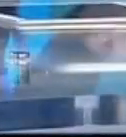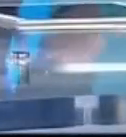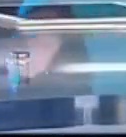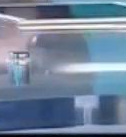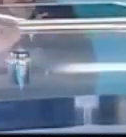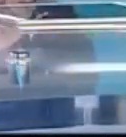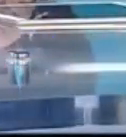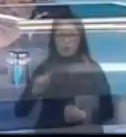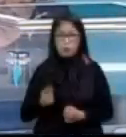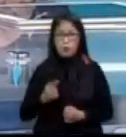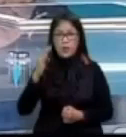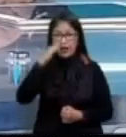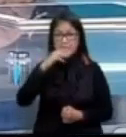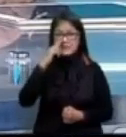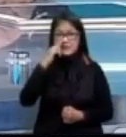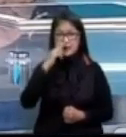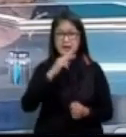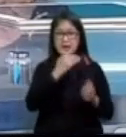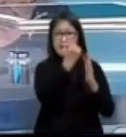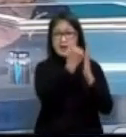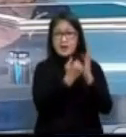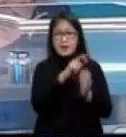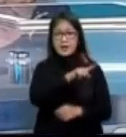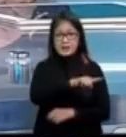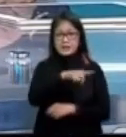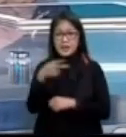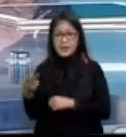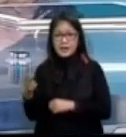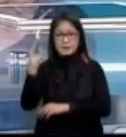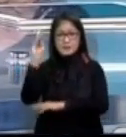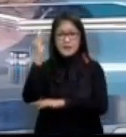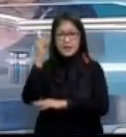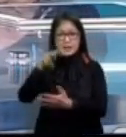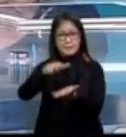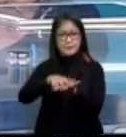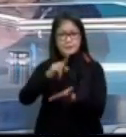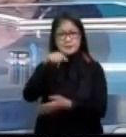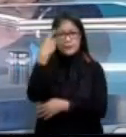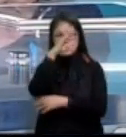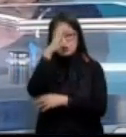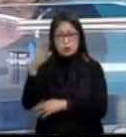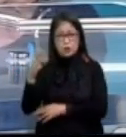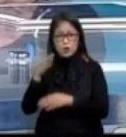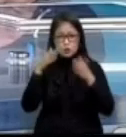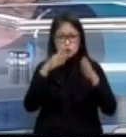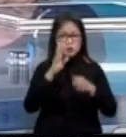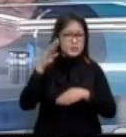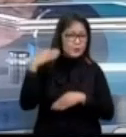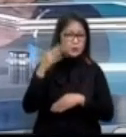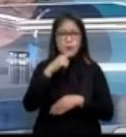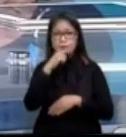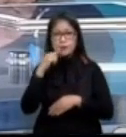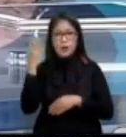Ya pemirsa, mulai hari Senin ini aturan ganjil genap di Jakarta berlaku pagi dan sore hari. Khusus hari Sabtu Minggu dan hari libur nasional, aturan ganjil genap